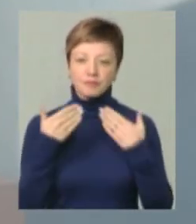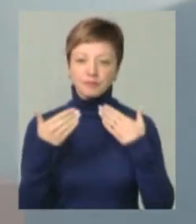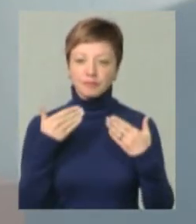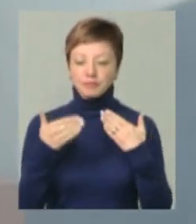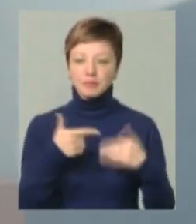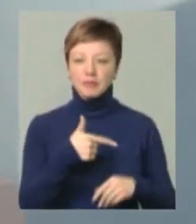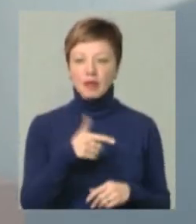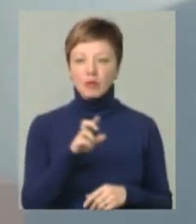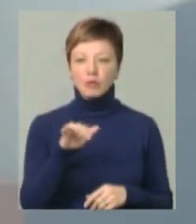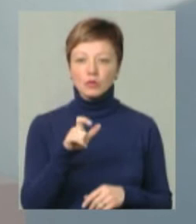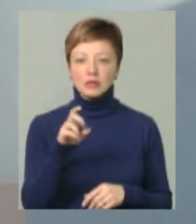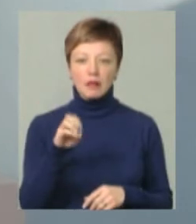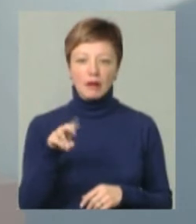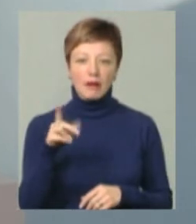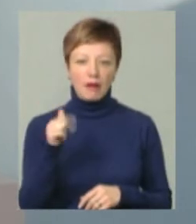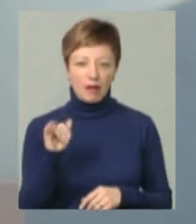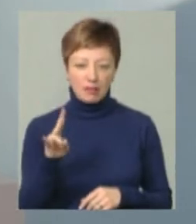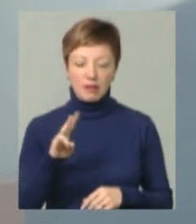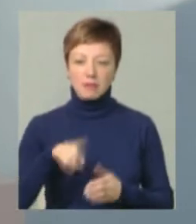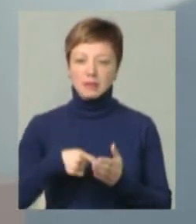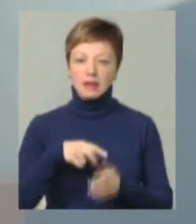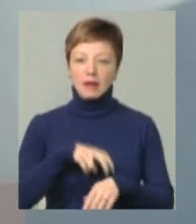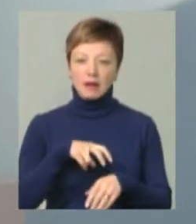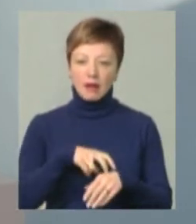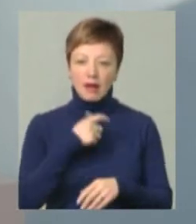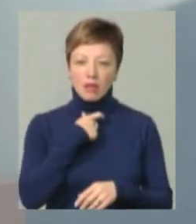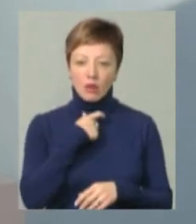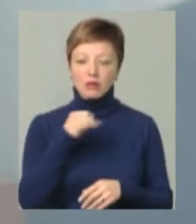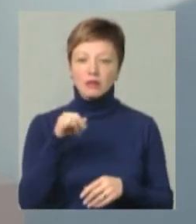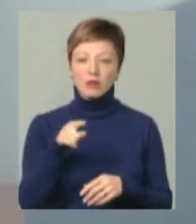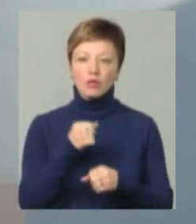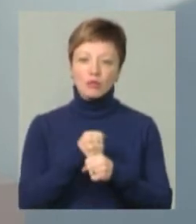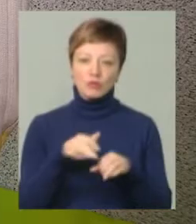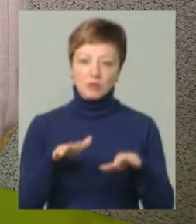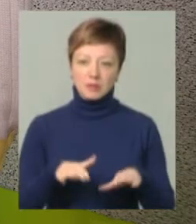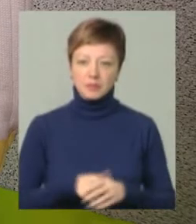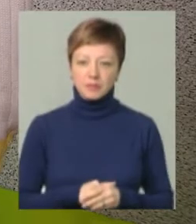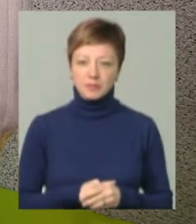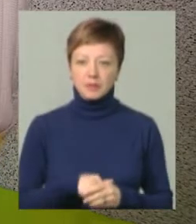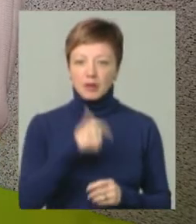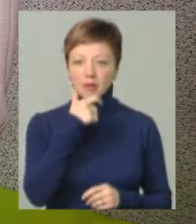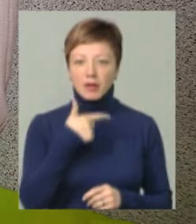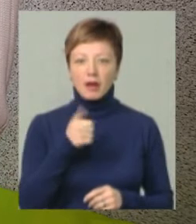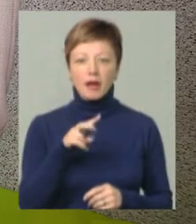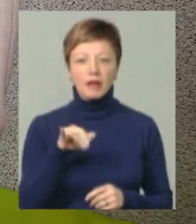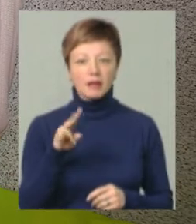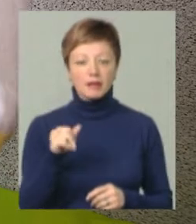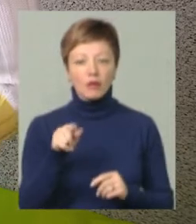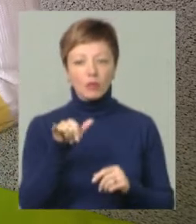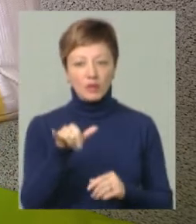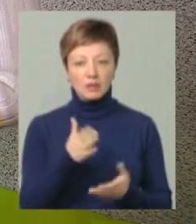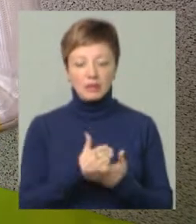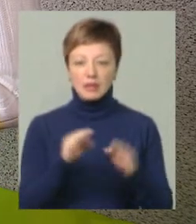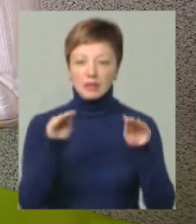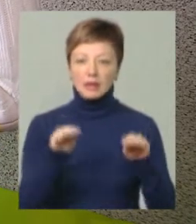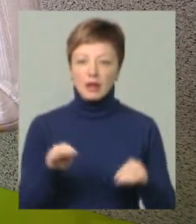із Галиною Буздиган. Це міська лікарка-ендокринологиня на її робочому місці. Пані Галино, чи маєте дані про те,